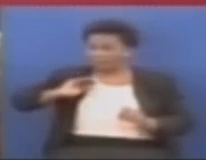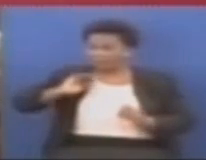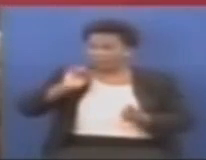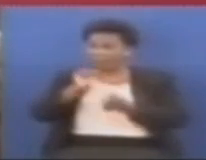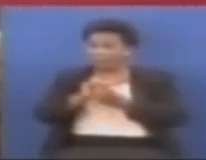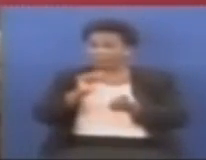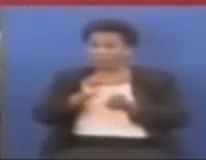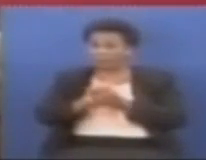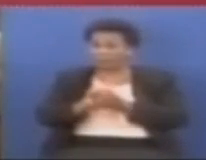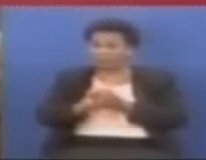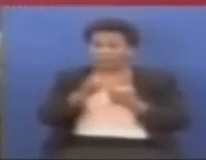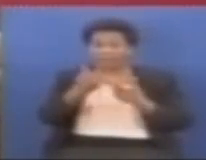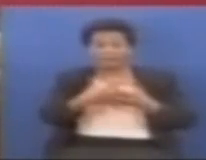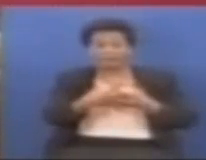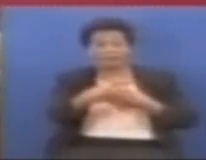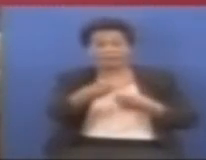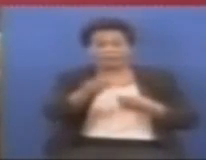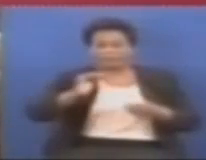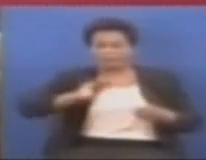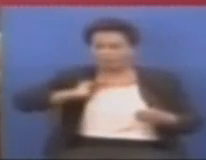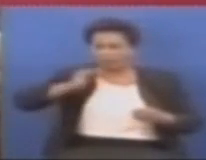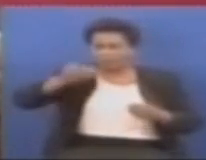Hili ndio swali la siku, hili